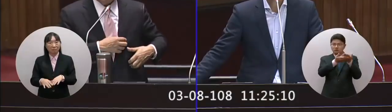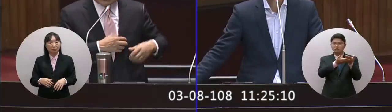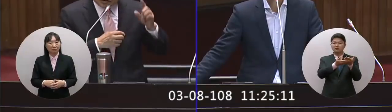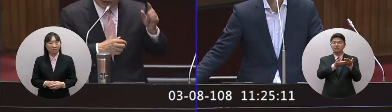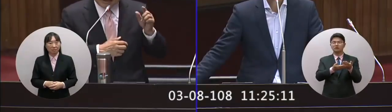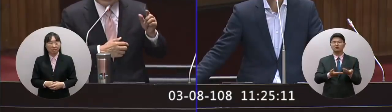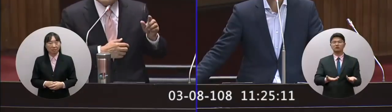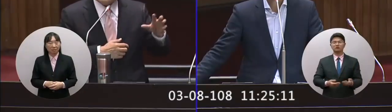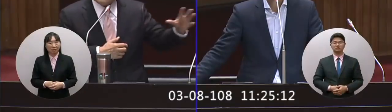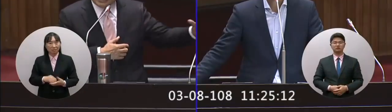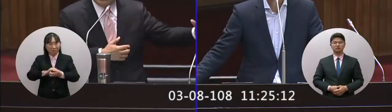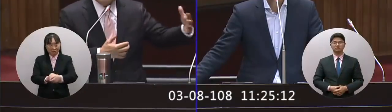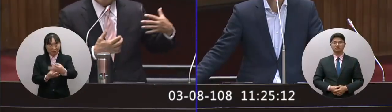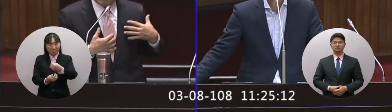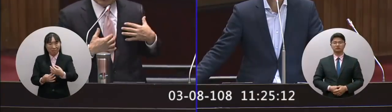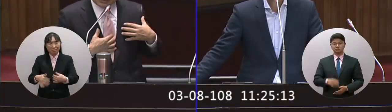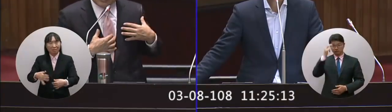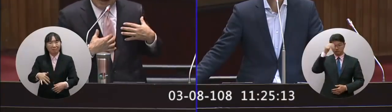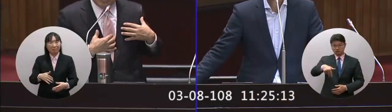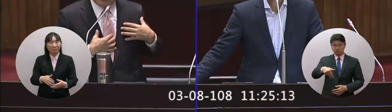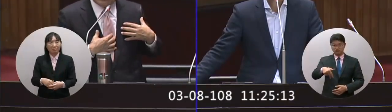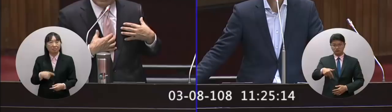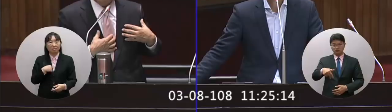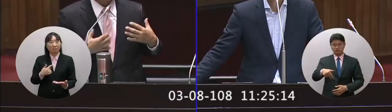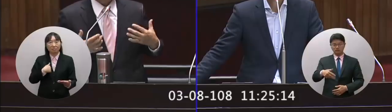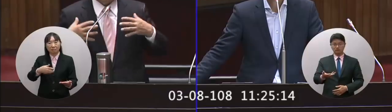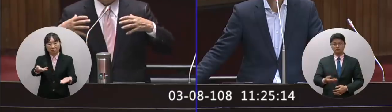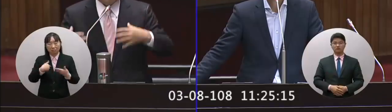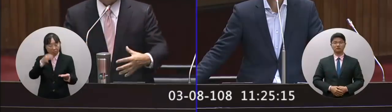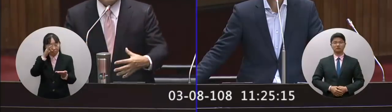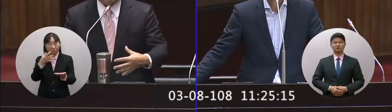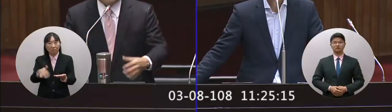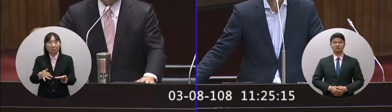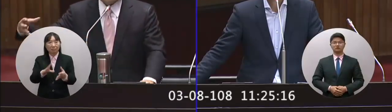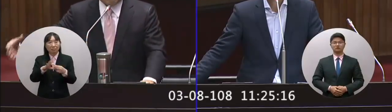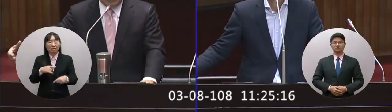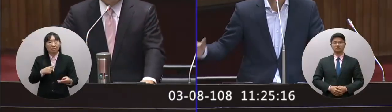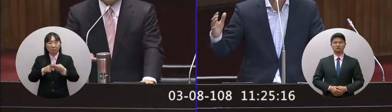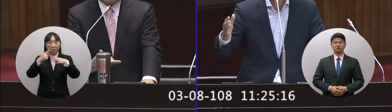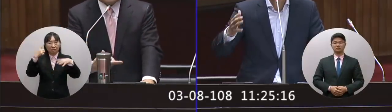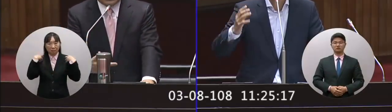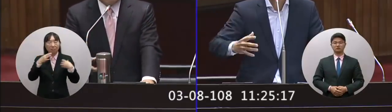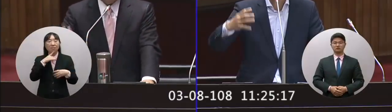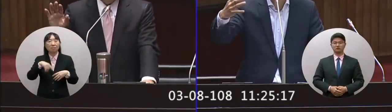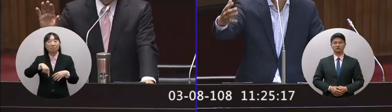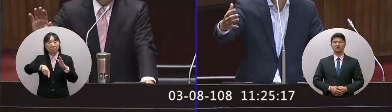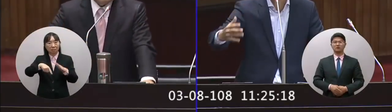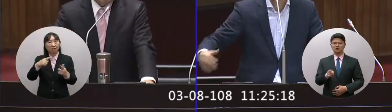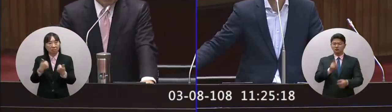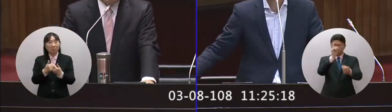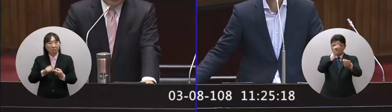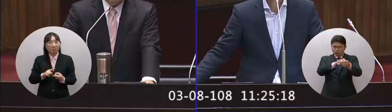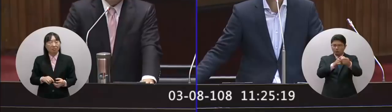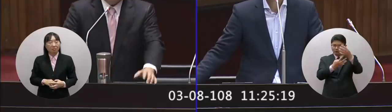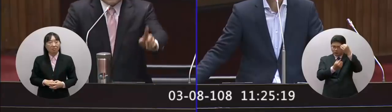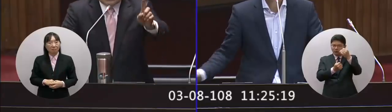候？ 确切的日期现在 下一周， 我这里还没有看到，因为我主持宴会，他们好了会送进来。 你要有一个目标嘛，